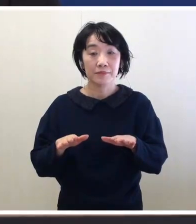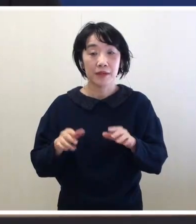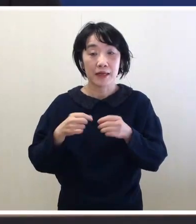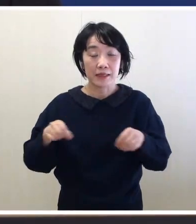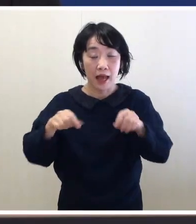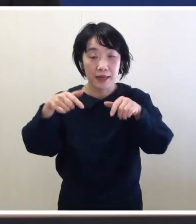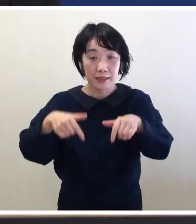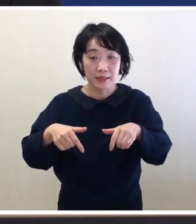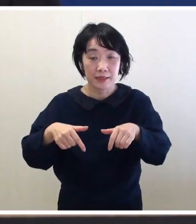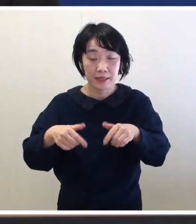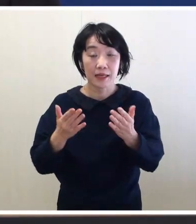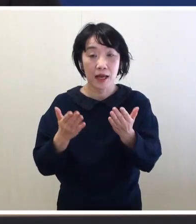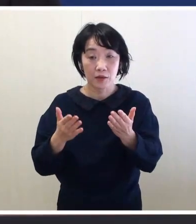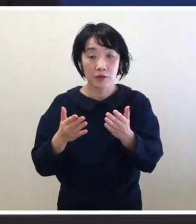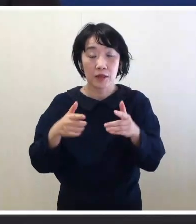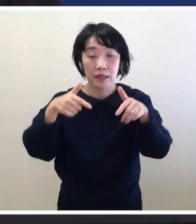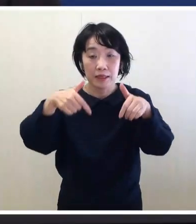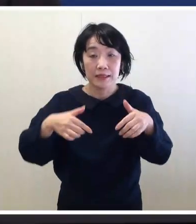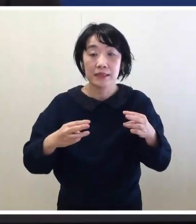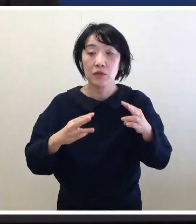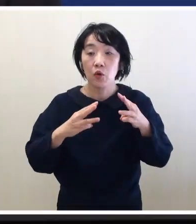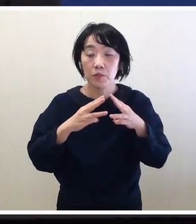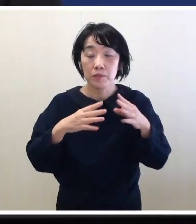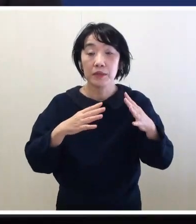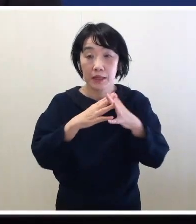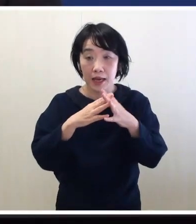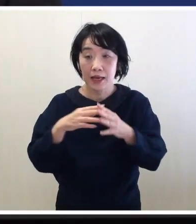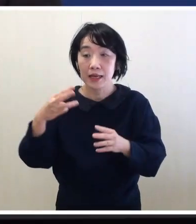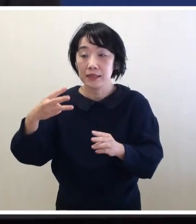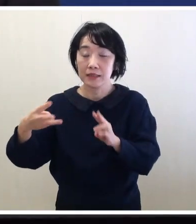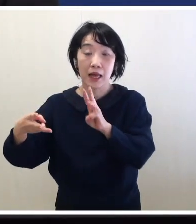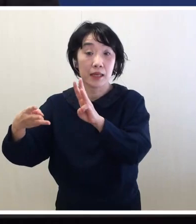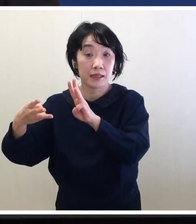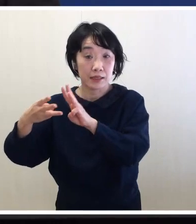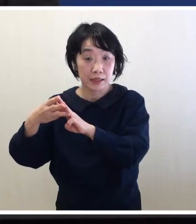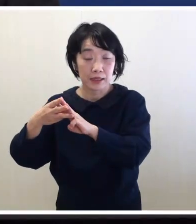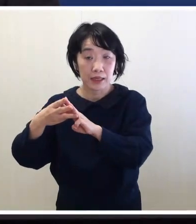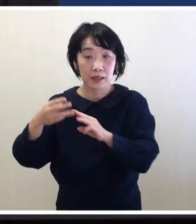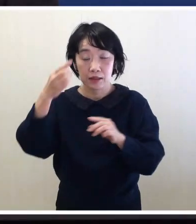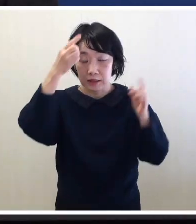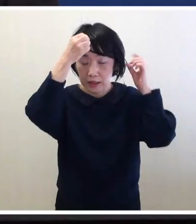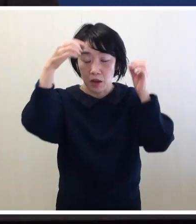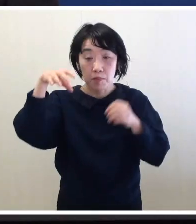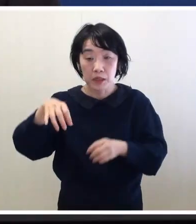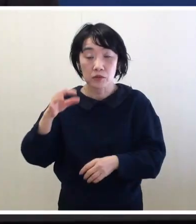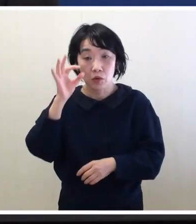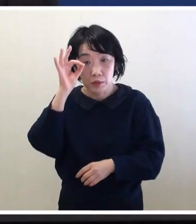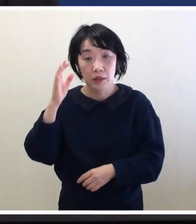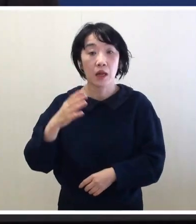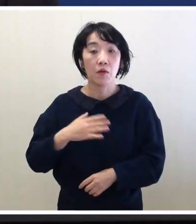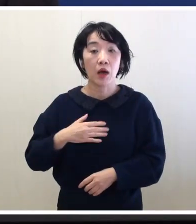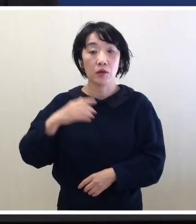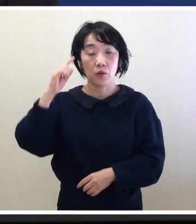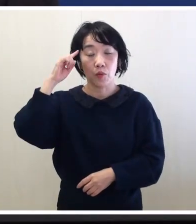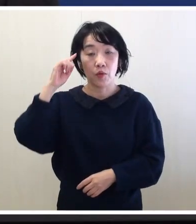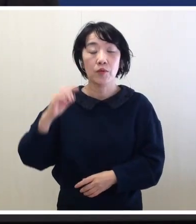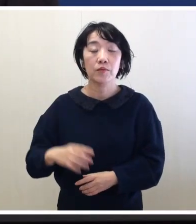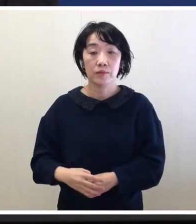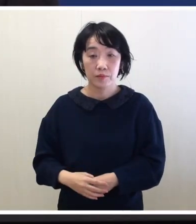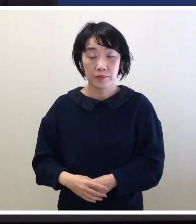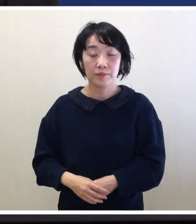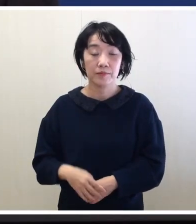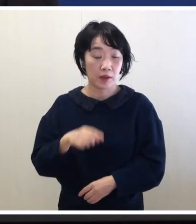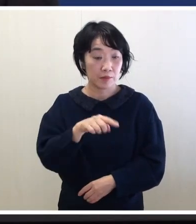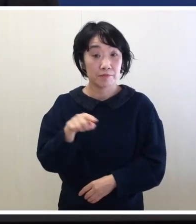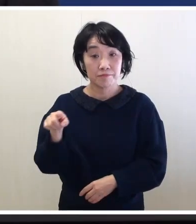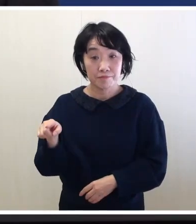現在の関西学院の西宮や三田等のキャンパスをご覧になっていただければお分かりいただけ